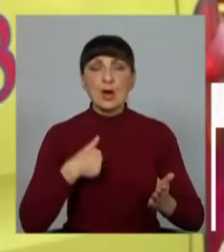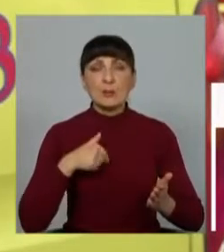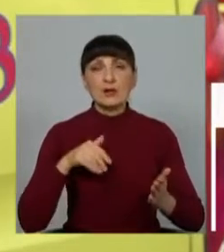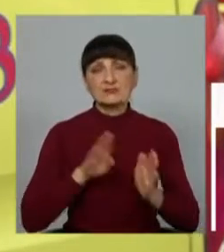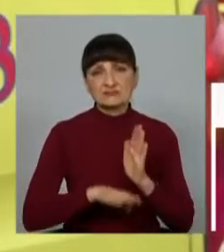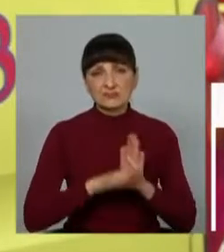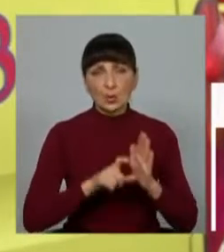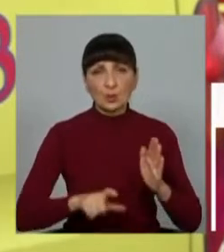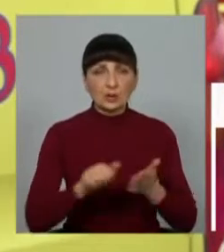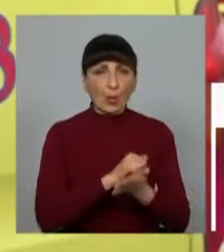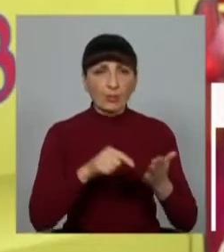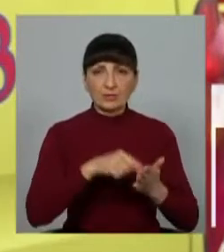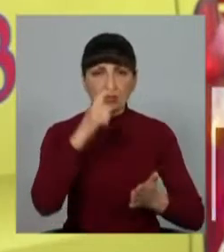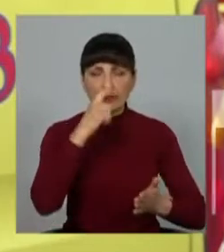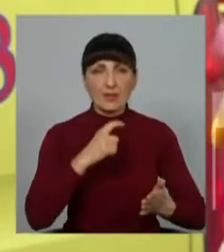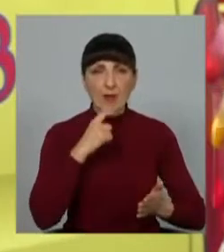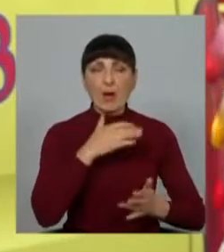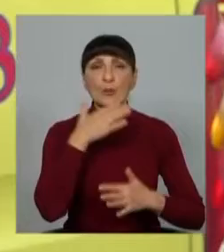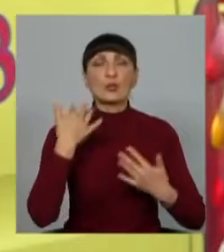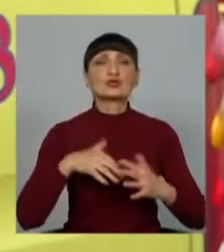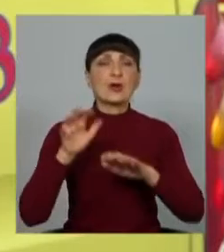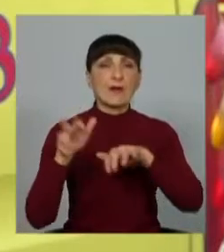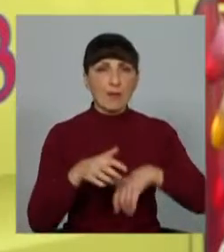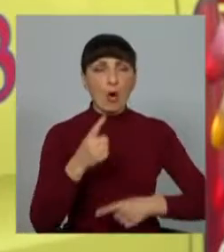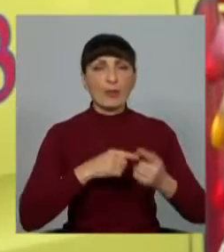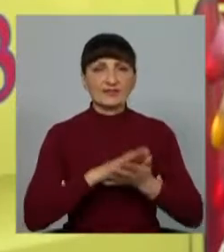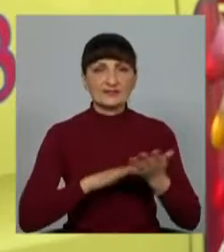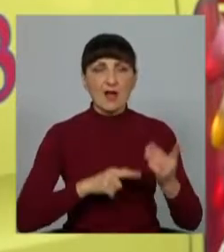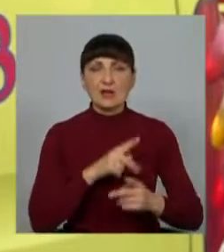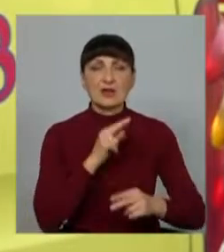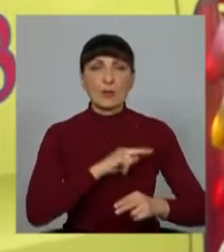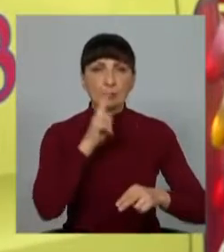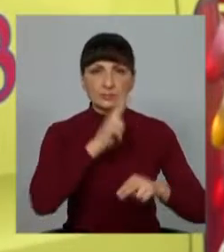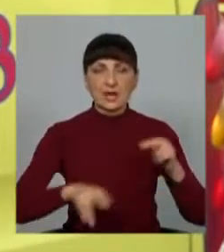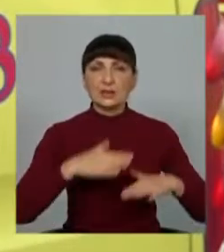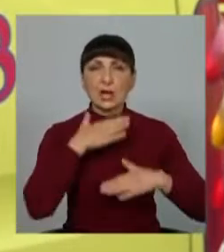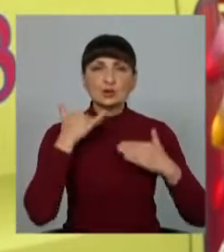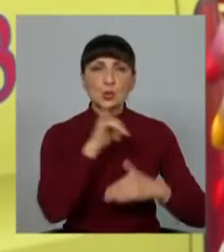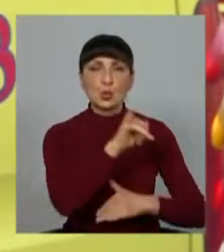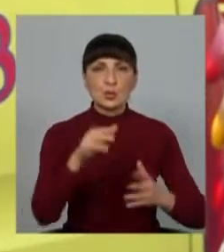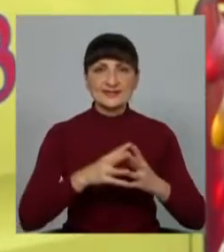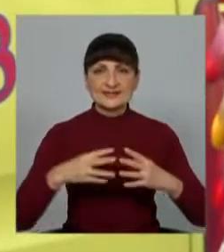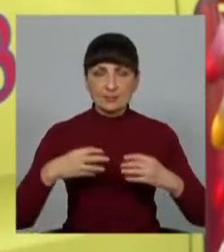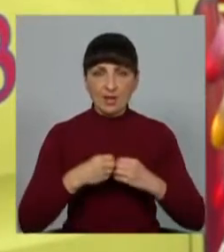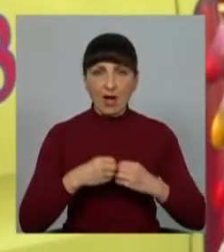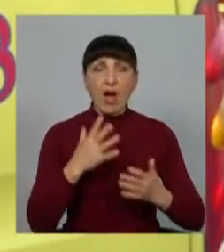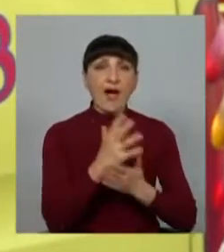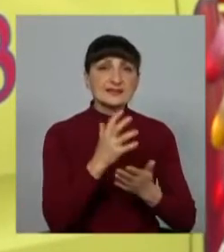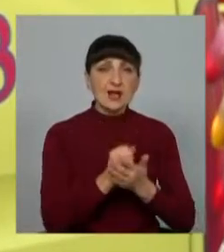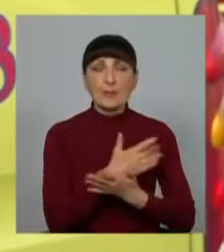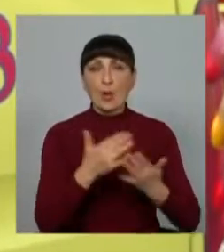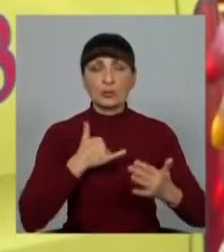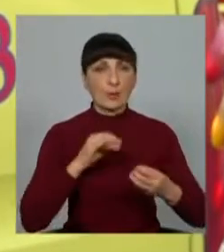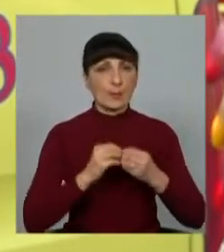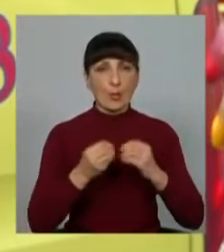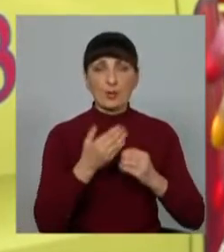в бумагах не разбираемся. Большинство уже забрали обратно. Они не хотят терять работу. У каждого семьи. А касательно запчастей у нас нет